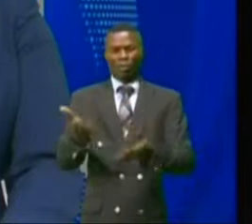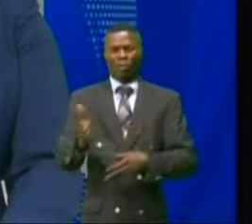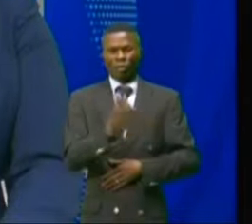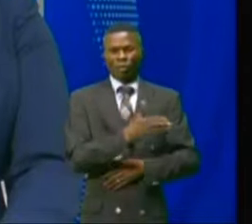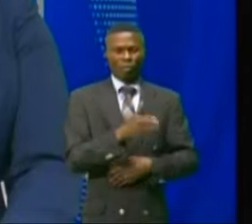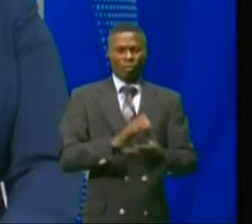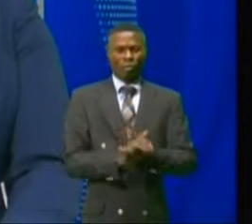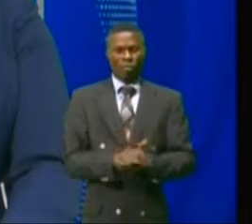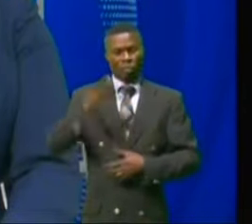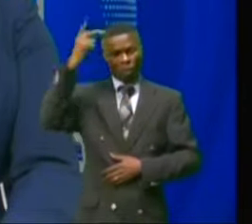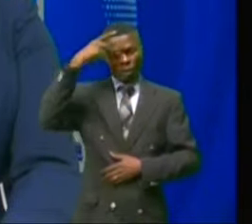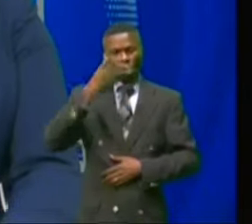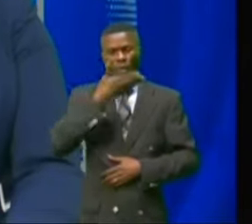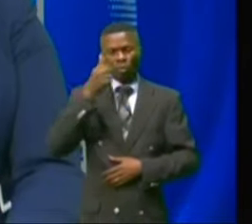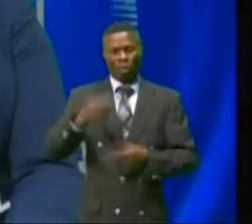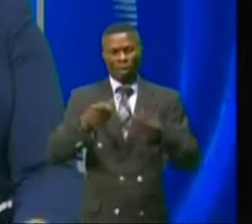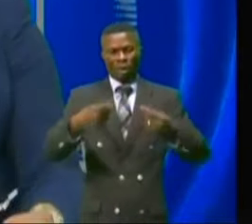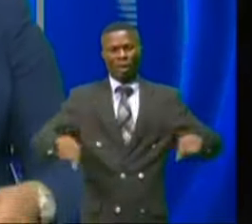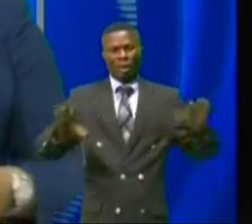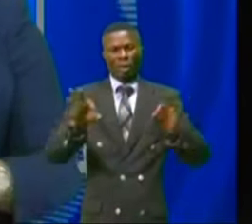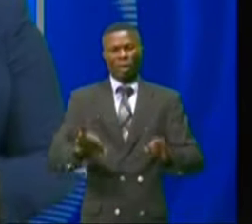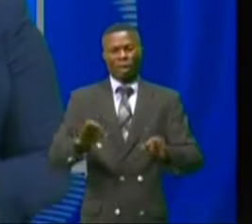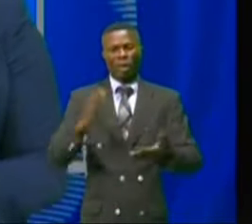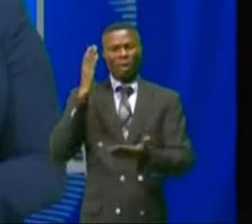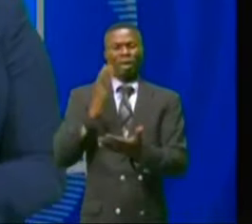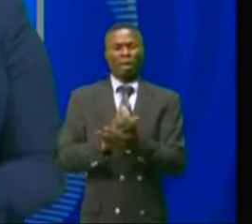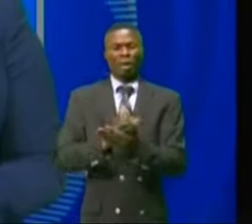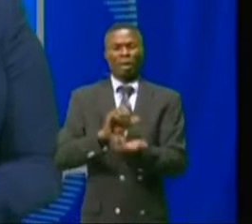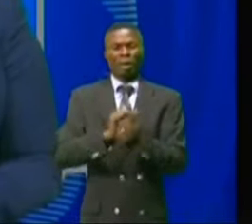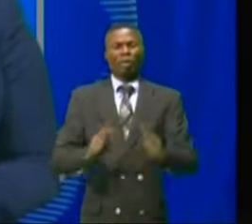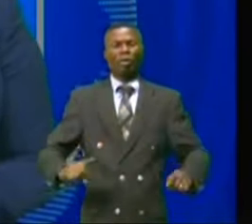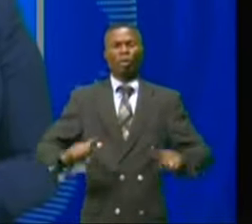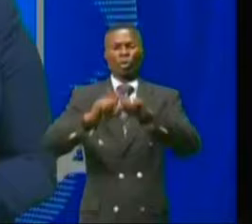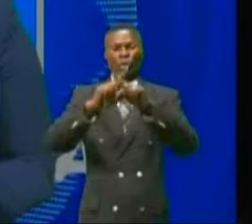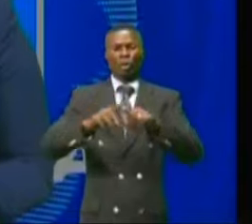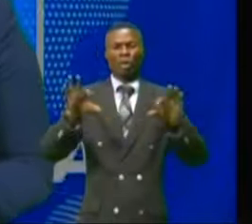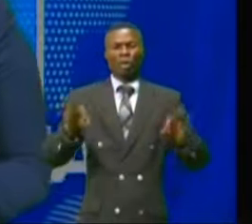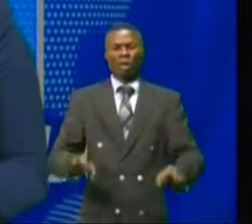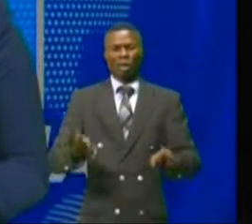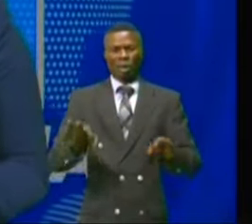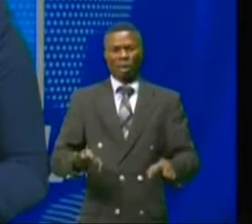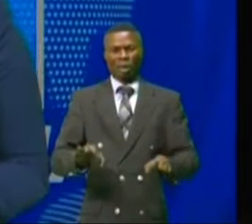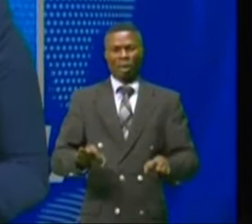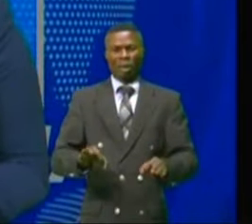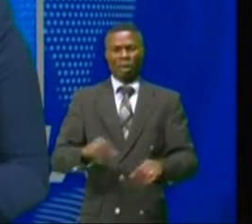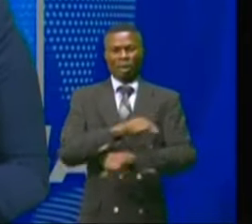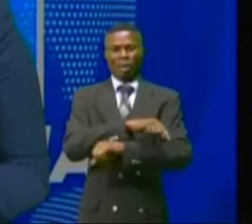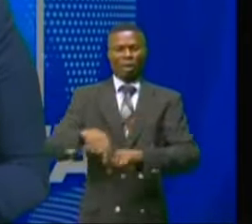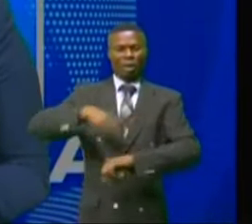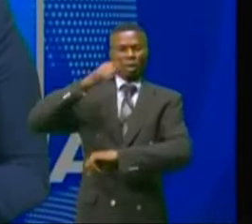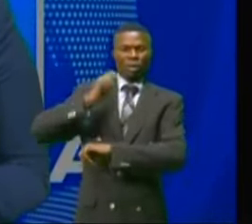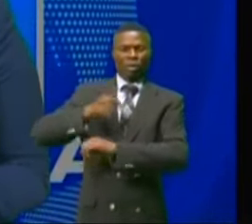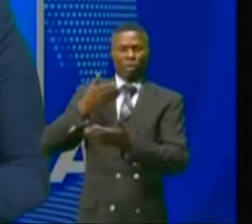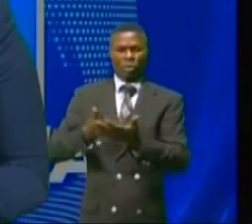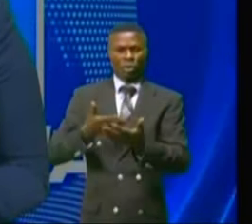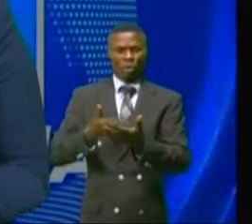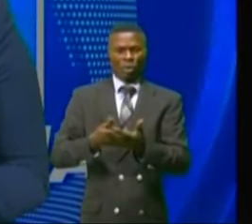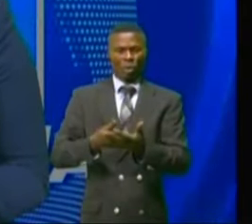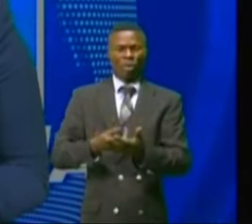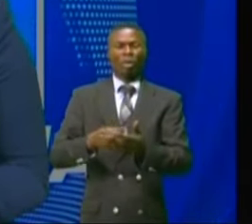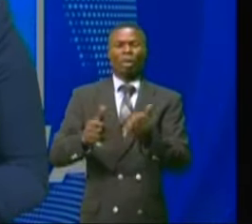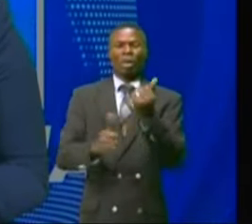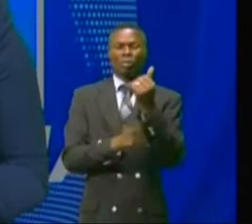Une bonne politique foncière éviterait la fréquence élevée des conflits fonciers. Dans les cours et tribunaux, les